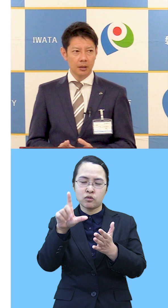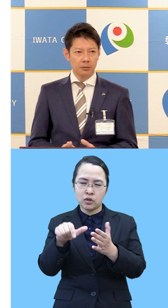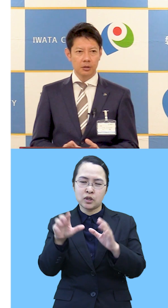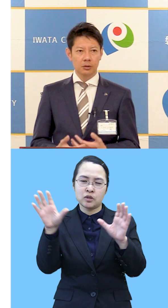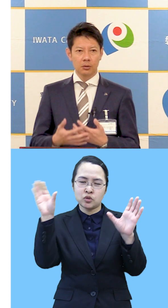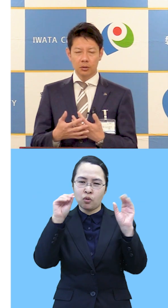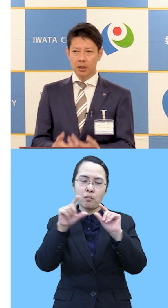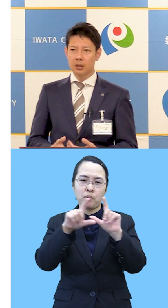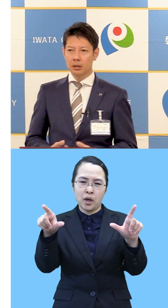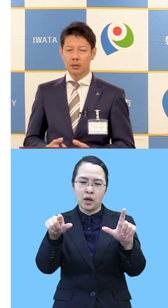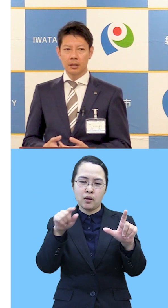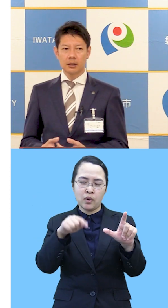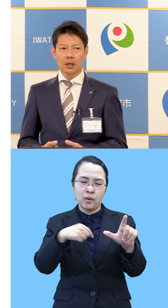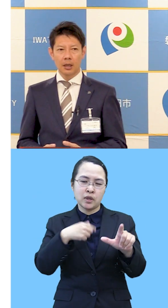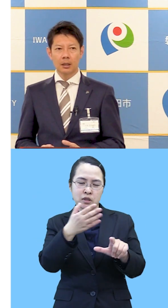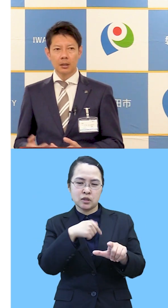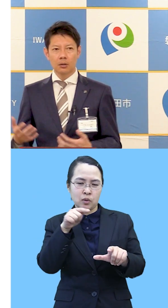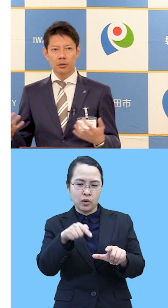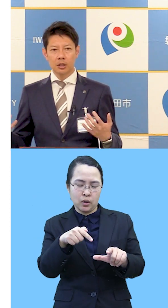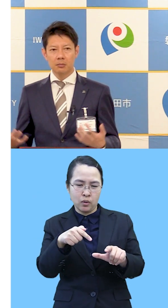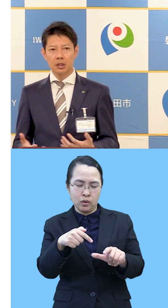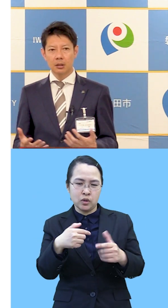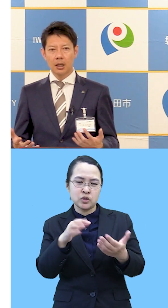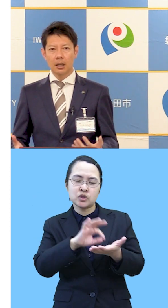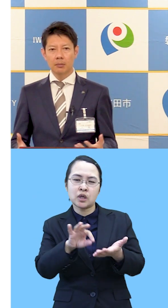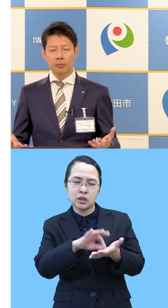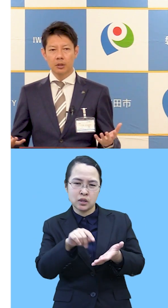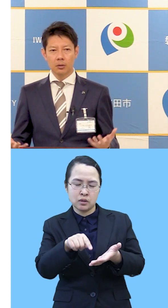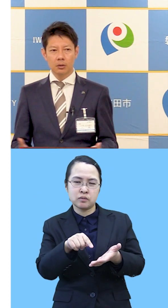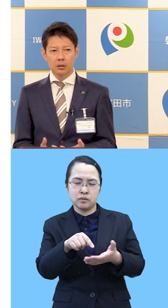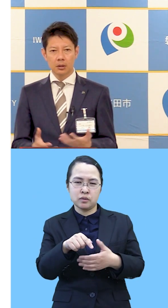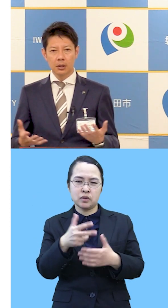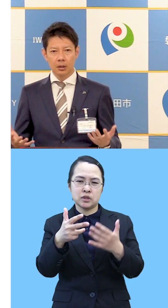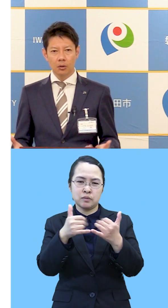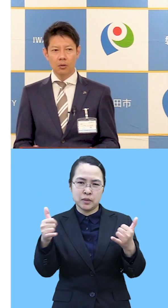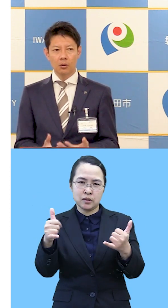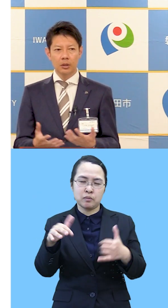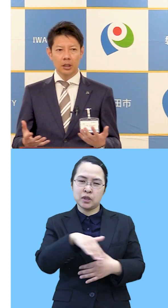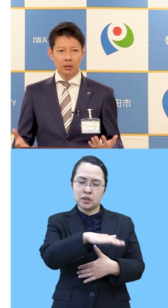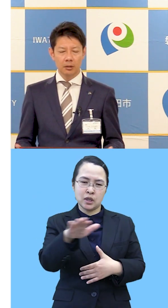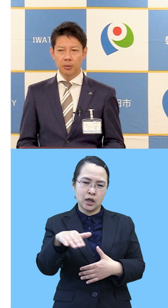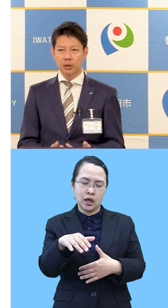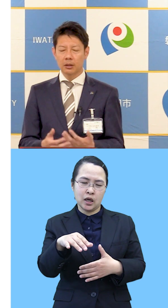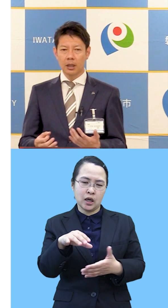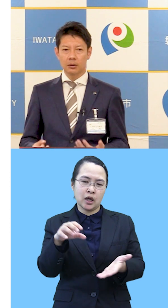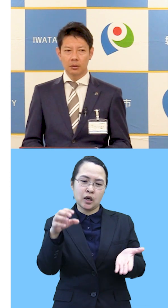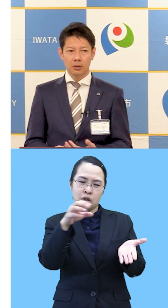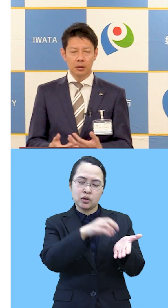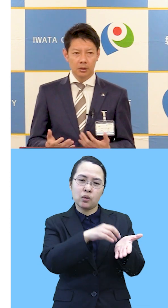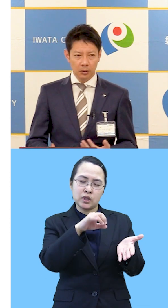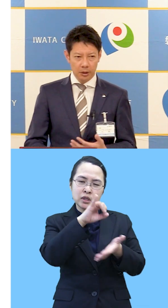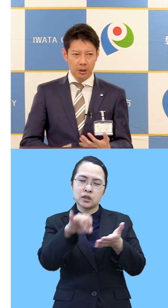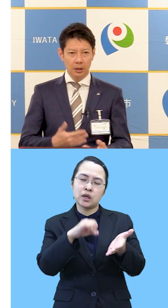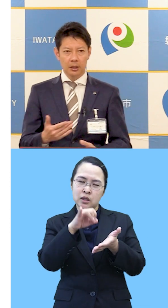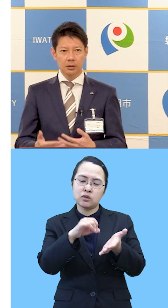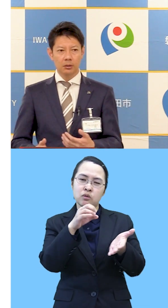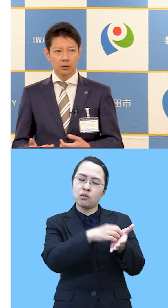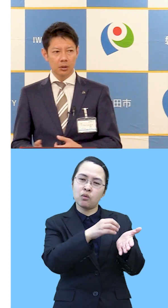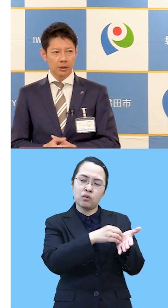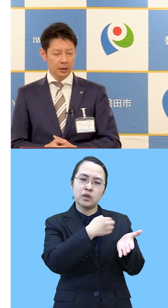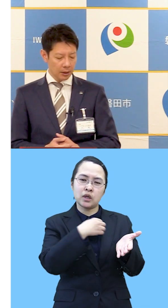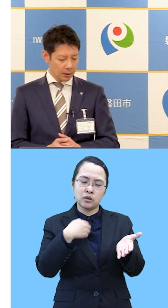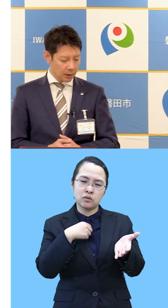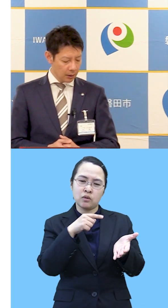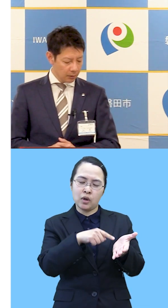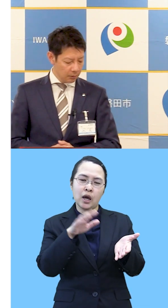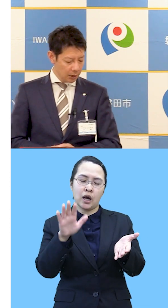なくて、むしろそこを取りに行ってるぐらいですから、こういう市民が投稿できるポータルがあると少し何かそういう